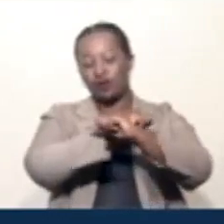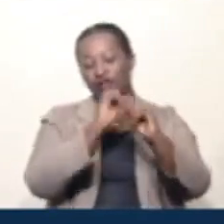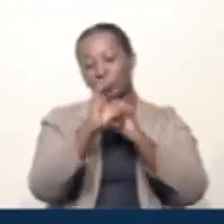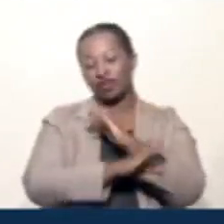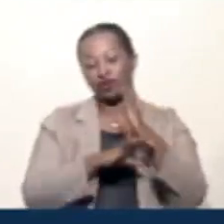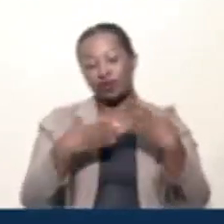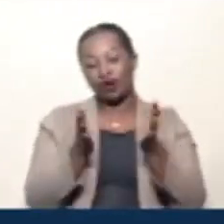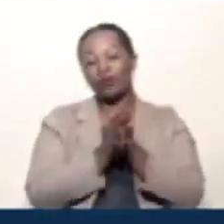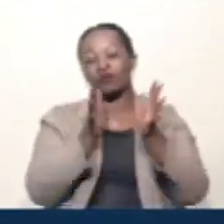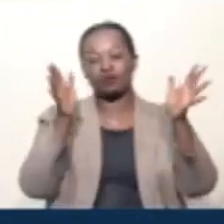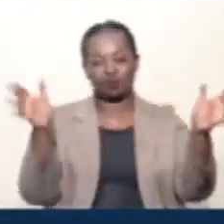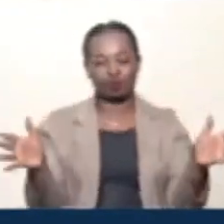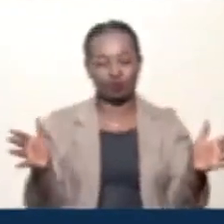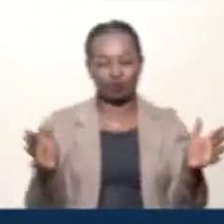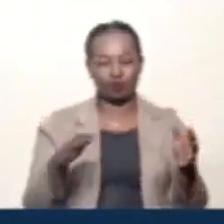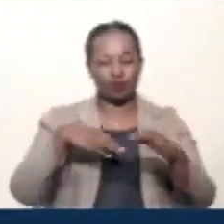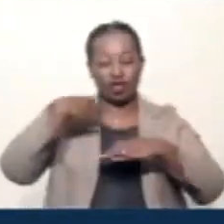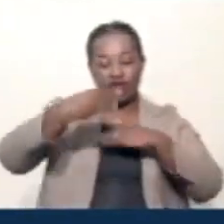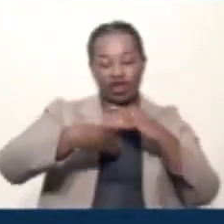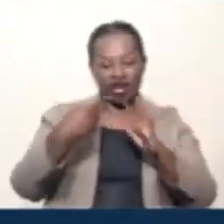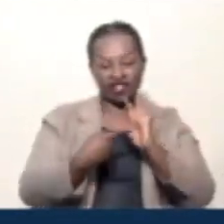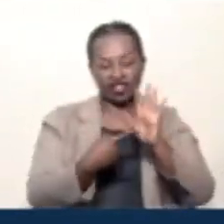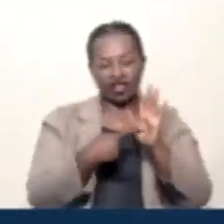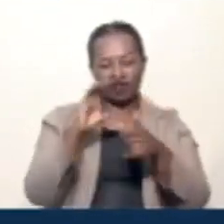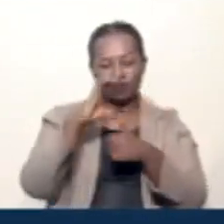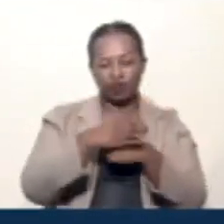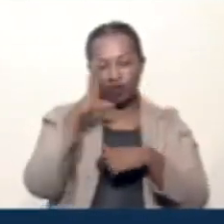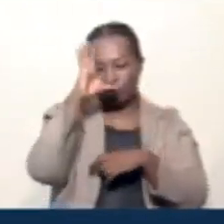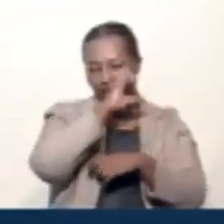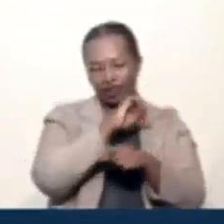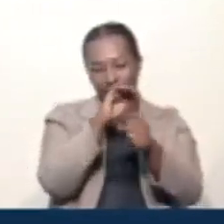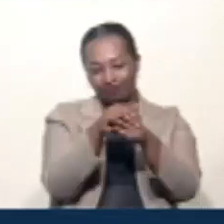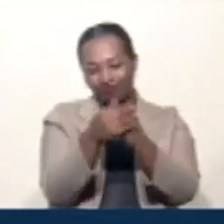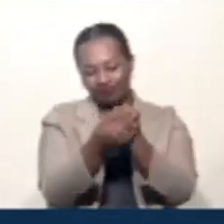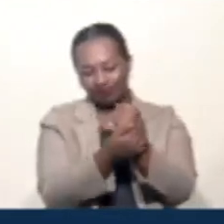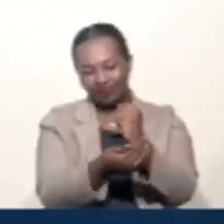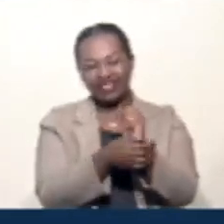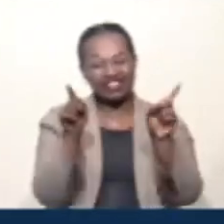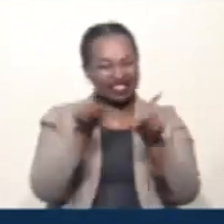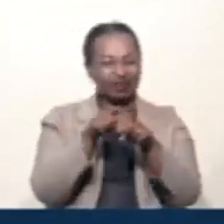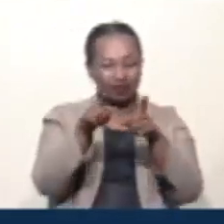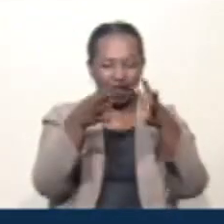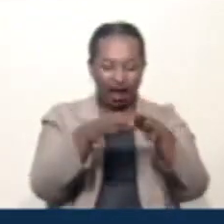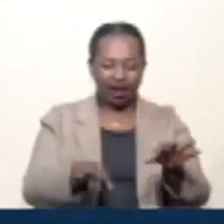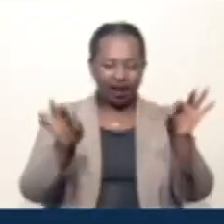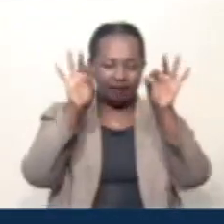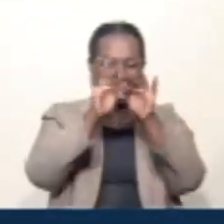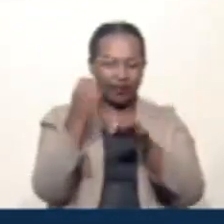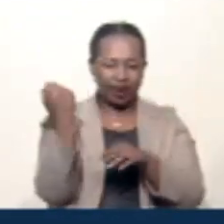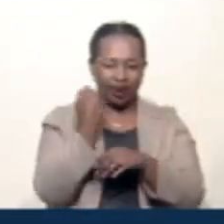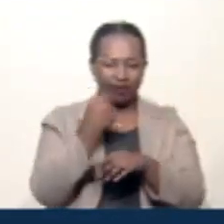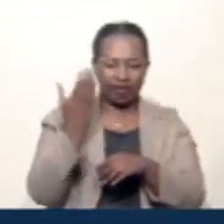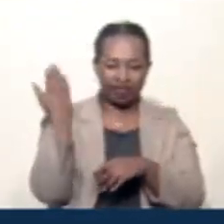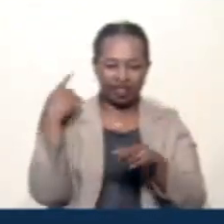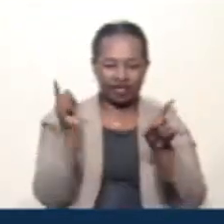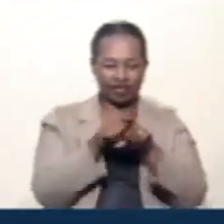kukirinda. Ntawavuga inganda ndangamuco ngo yibagirwe ububumbyi. Uyu mwuga nawo wagize umumaro ukomeye yaba mu gihe cya kera ndetse n'ubu